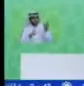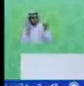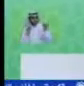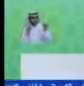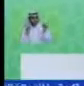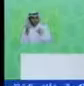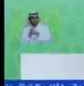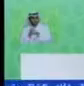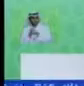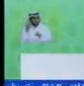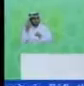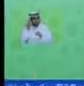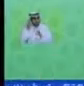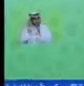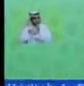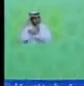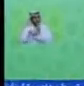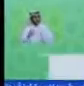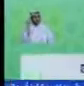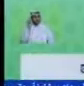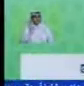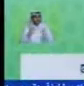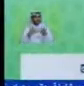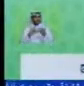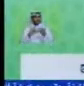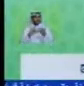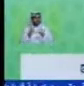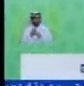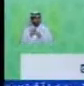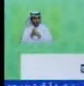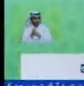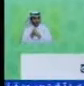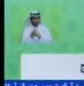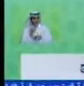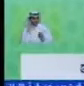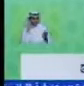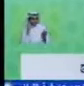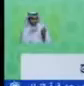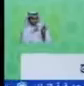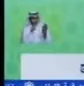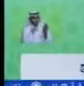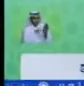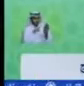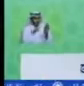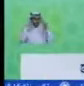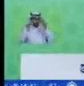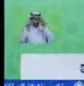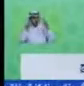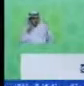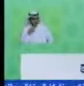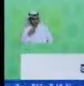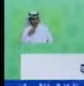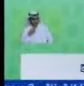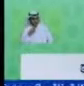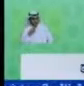التعامل معها، وأيضا الخبراء البرلمانيين اللي في مقترح أن